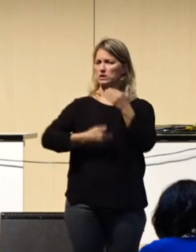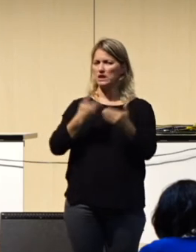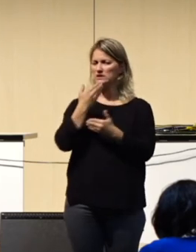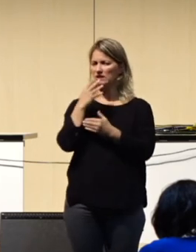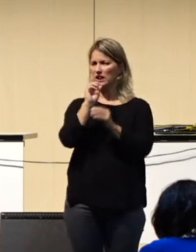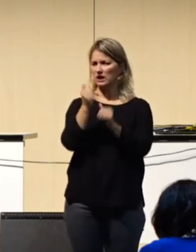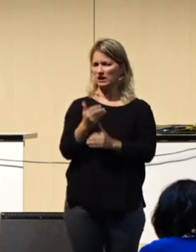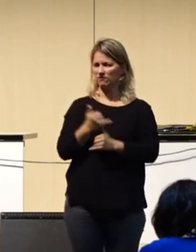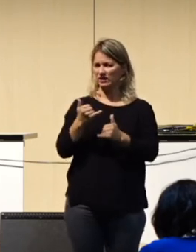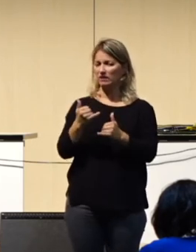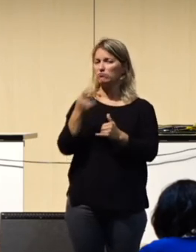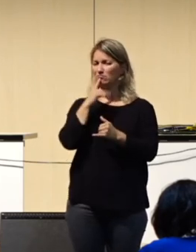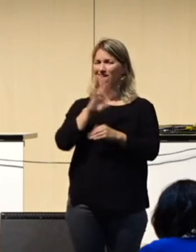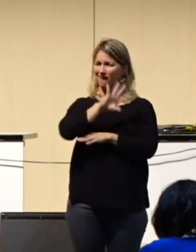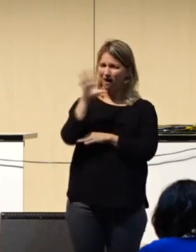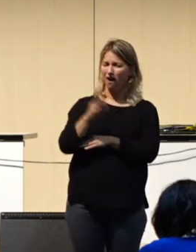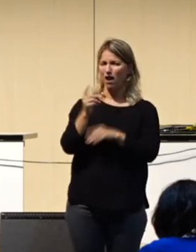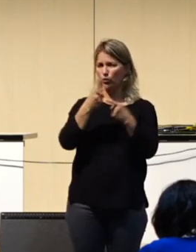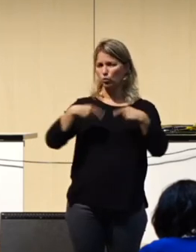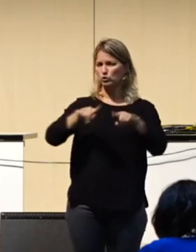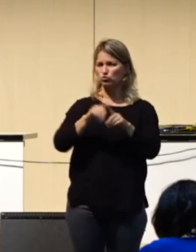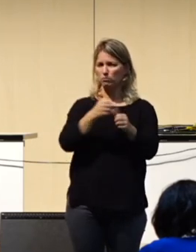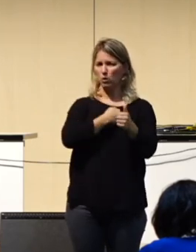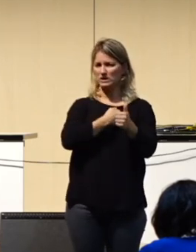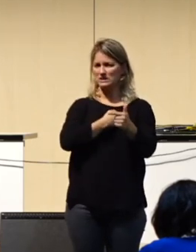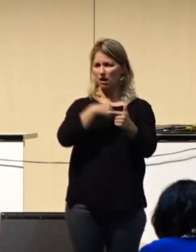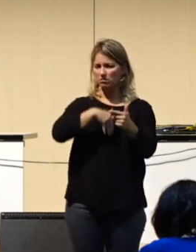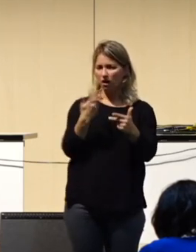der tatsächlich alle Grundstückspotenziale der Stadt, auch wenn die